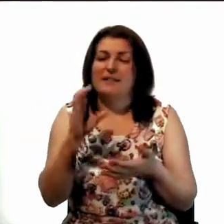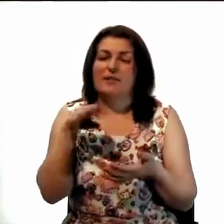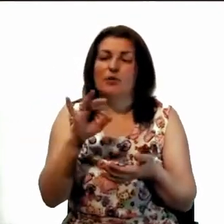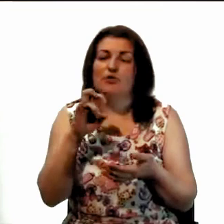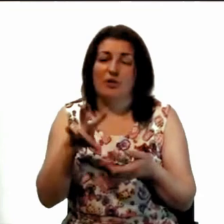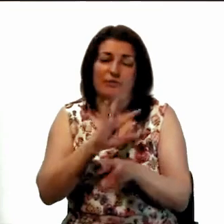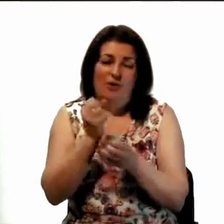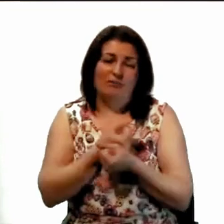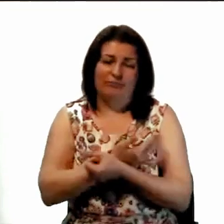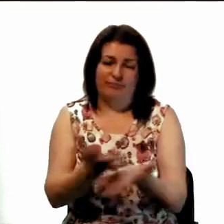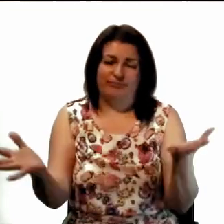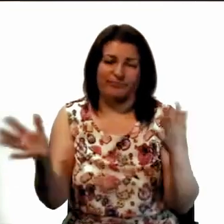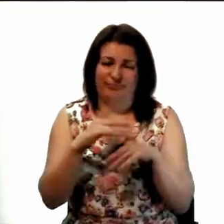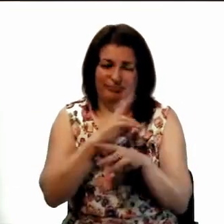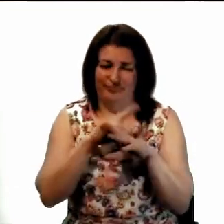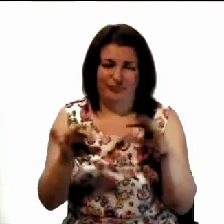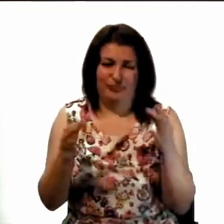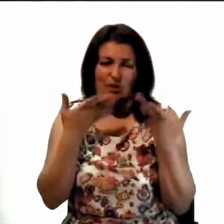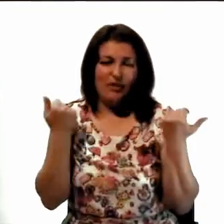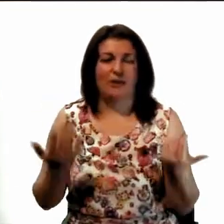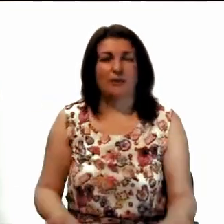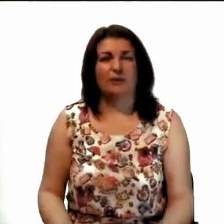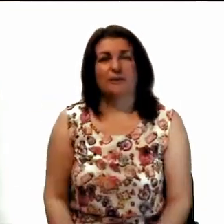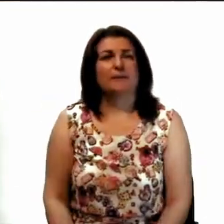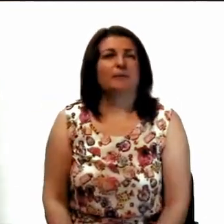расточил, одним словом.